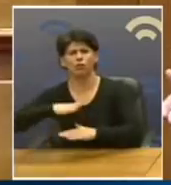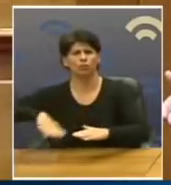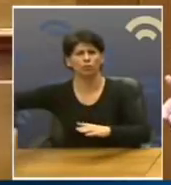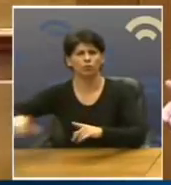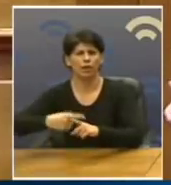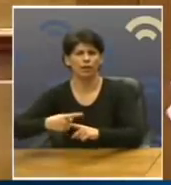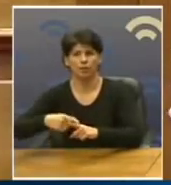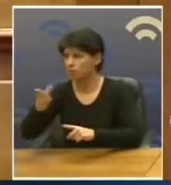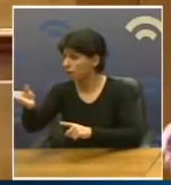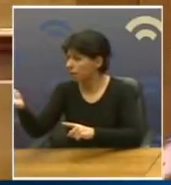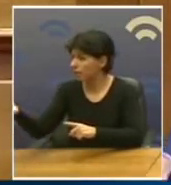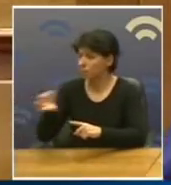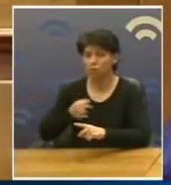λέγατε.